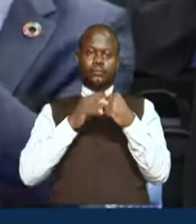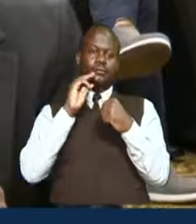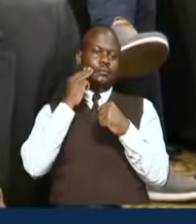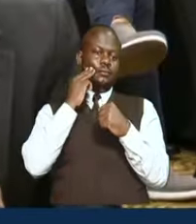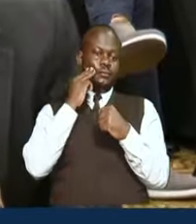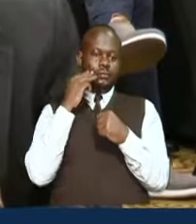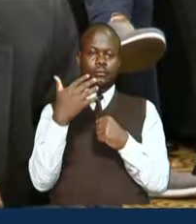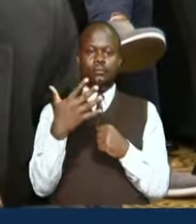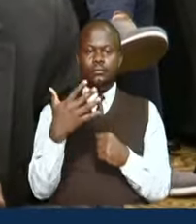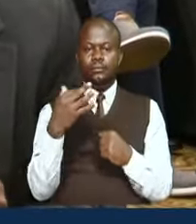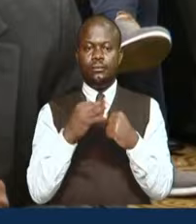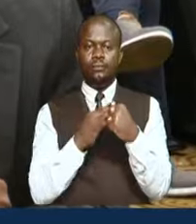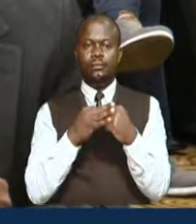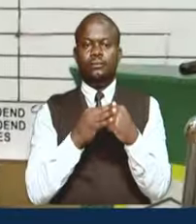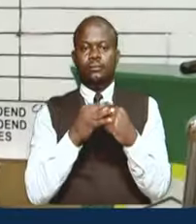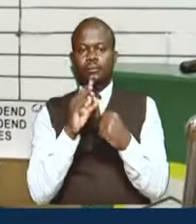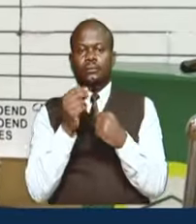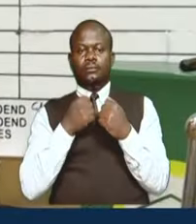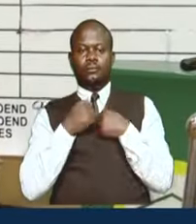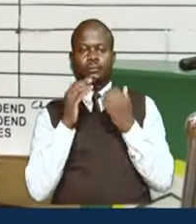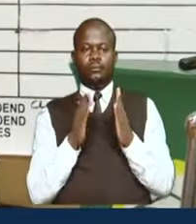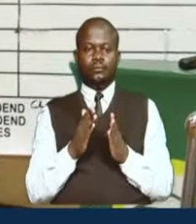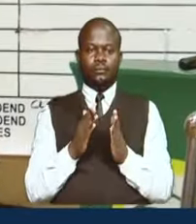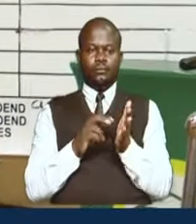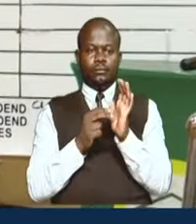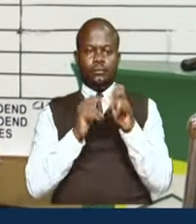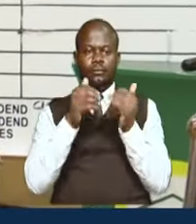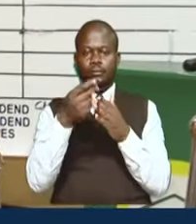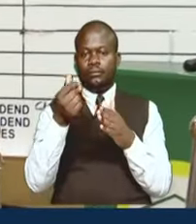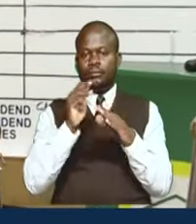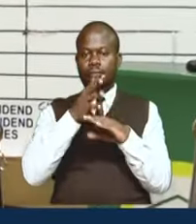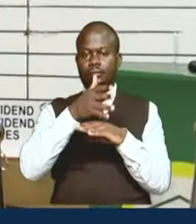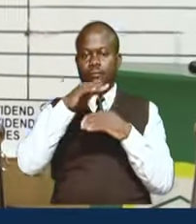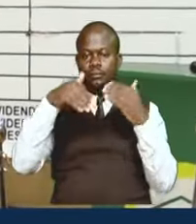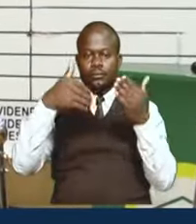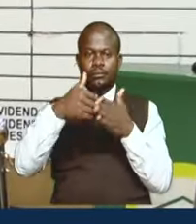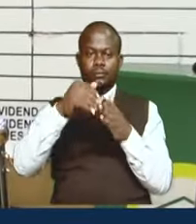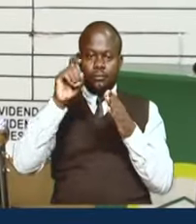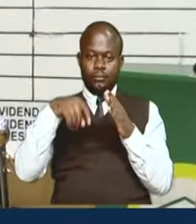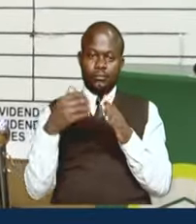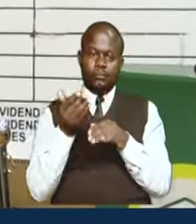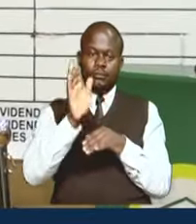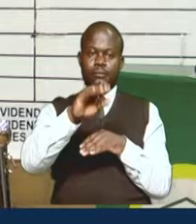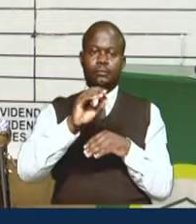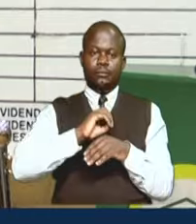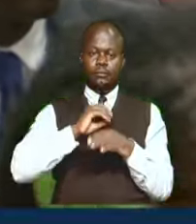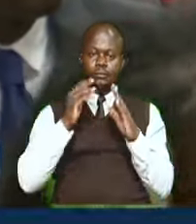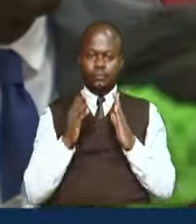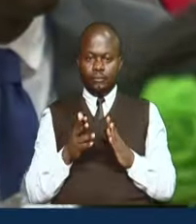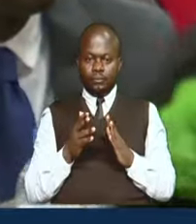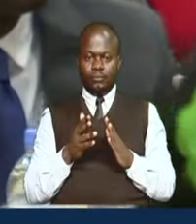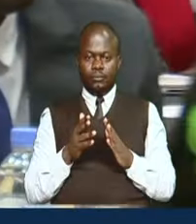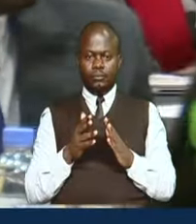miliyoni 580 z'amafaranga y'u Rwanda bivuze ko amafaranga arenzeho bagomba kuyasubiza banyirayo